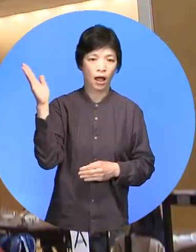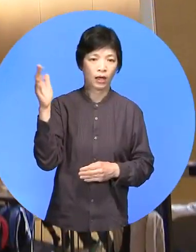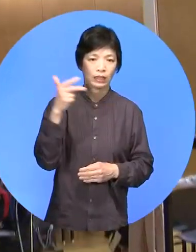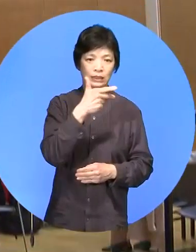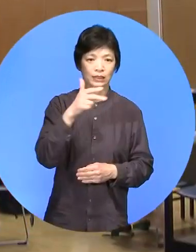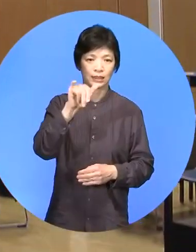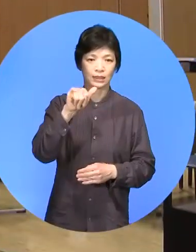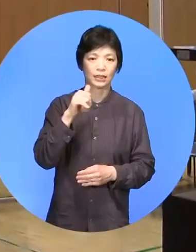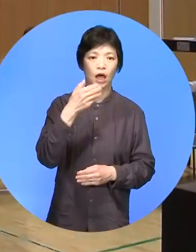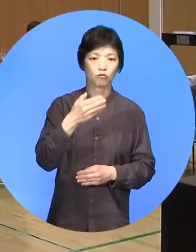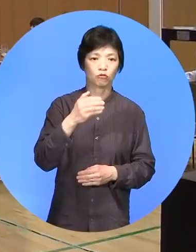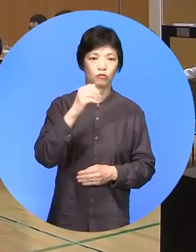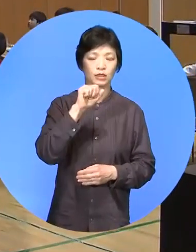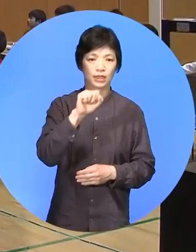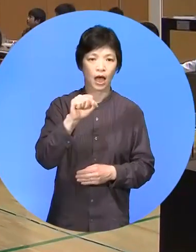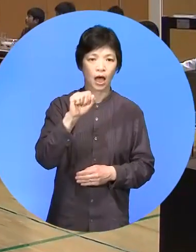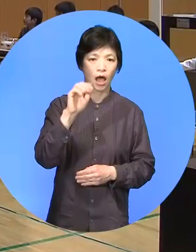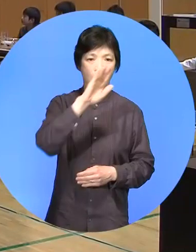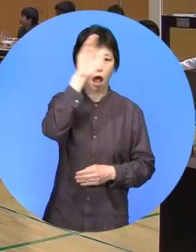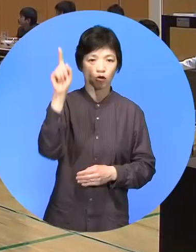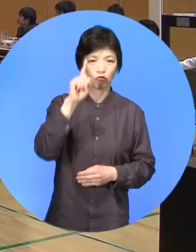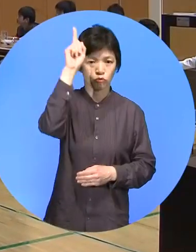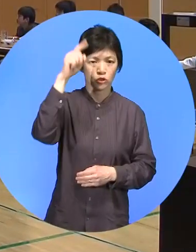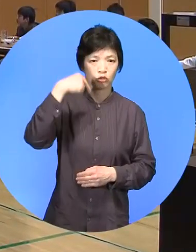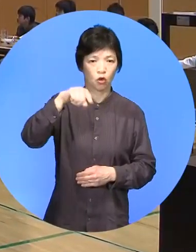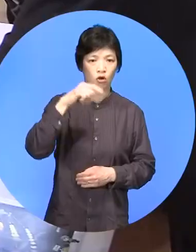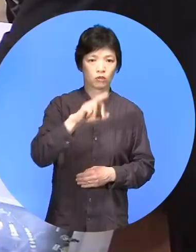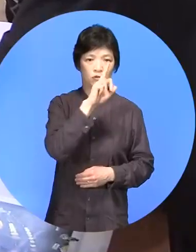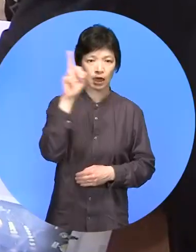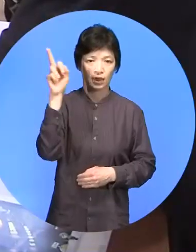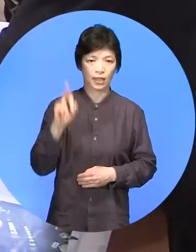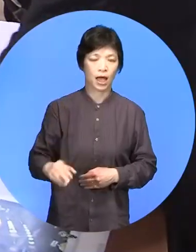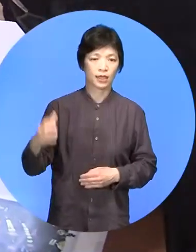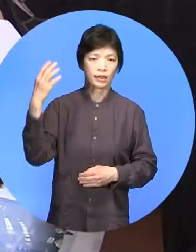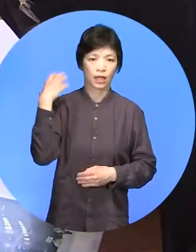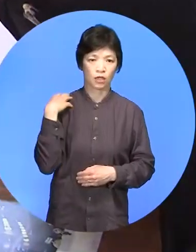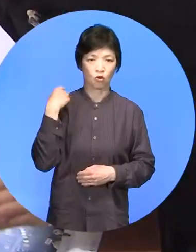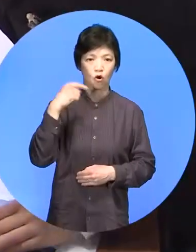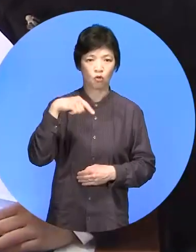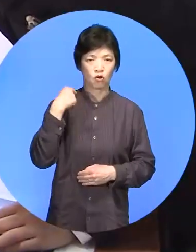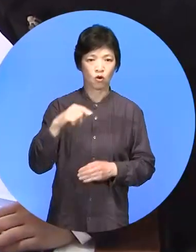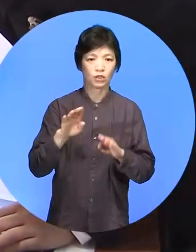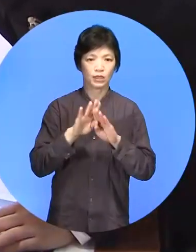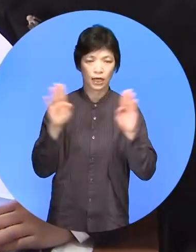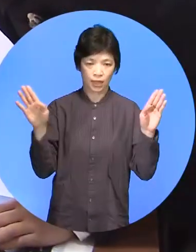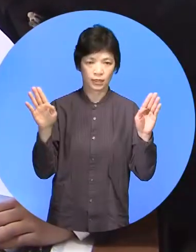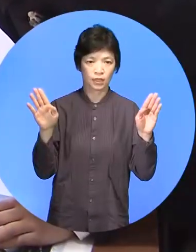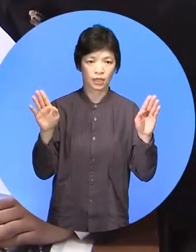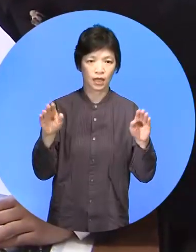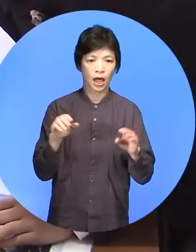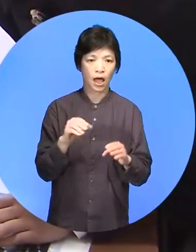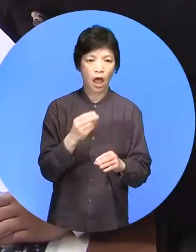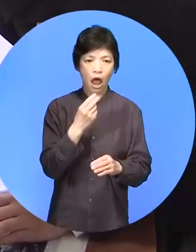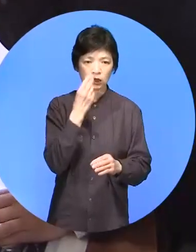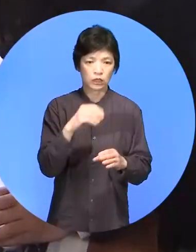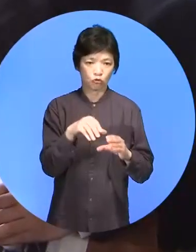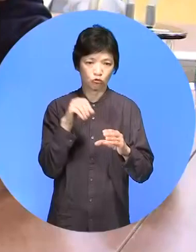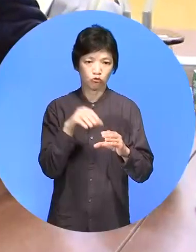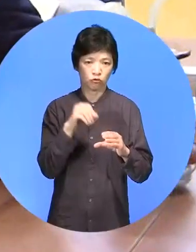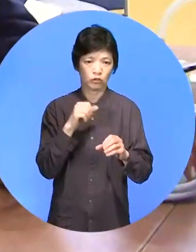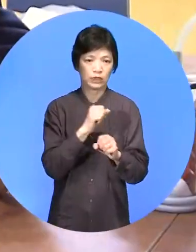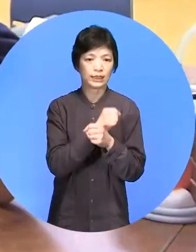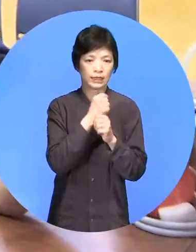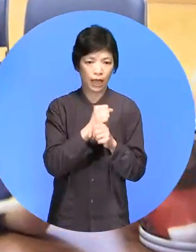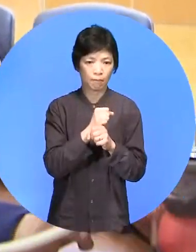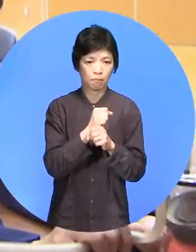6階多目的ホールでは JAXA 宇宙教育センターによるコズミックカレッジ宇宙科学教室が開催され、